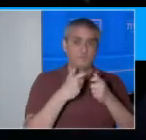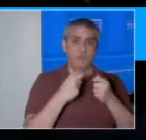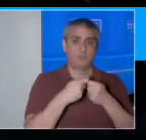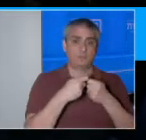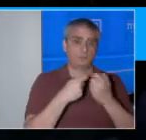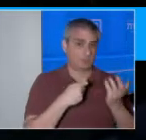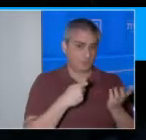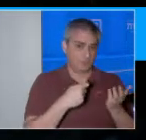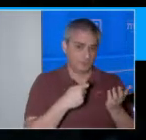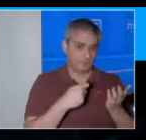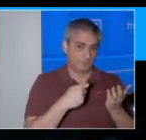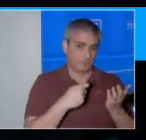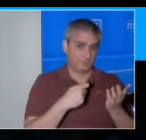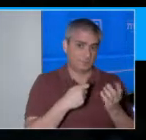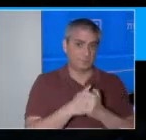מהמשותפת,